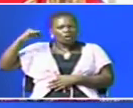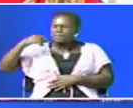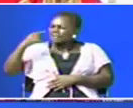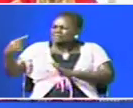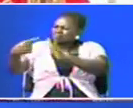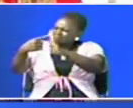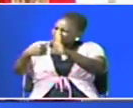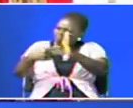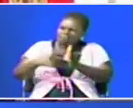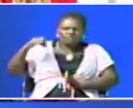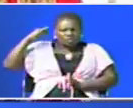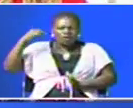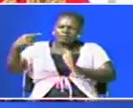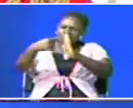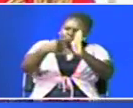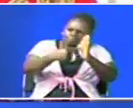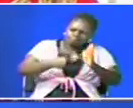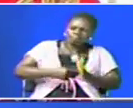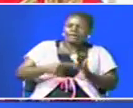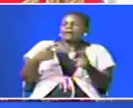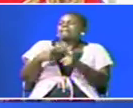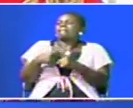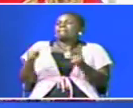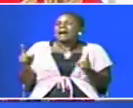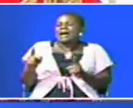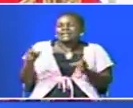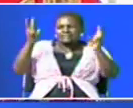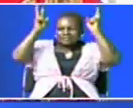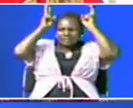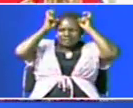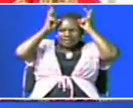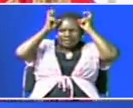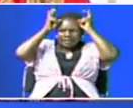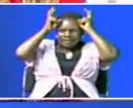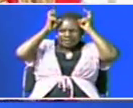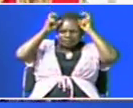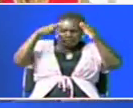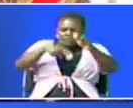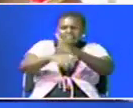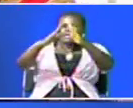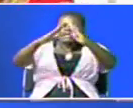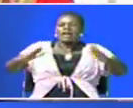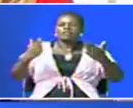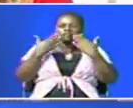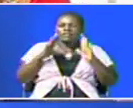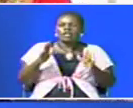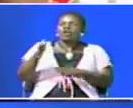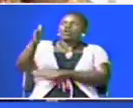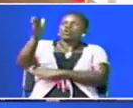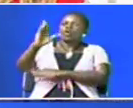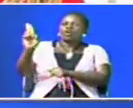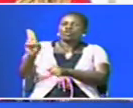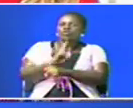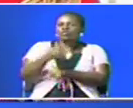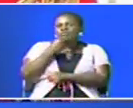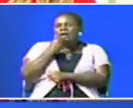hivi na hivi, ampigia simu akimwambia hivi na hivi. Lakini yule shetani alikuwa shasimama katika ile nyumba, lakini Mwenyezi Mungu naye akamtumia huyu